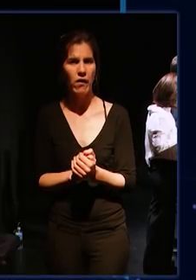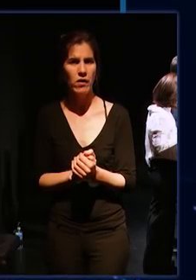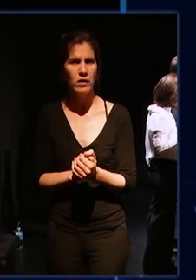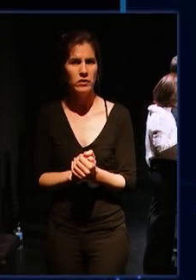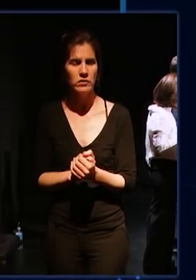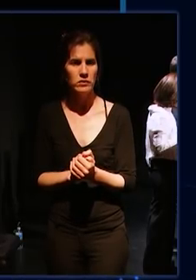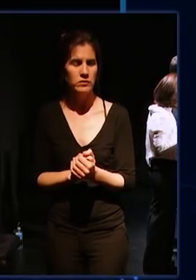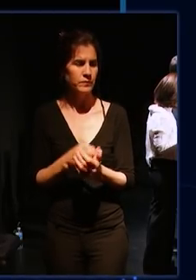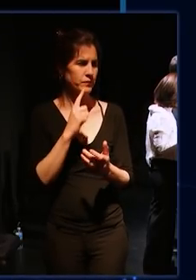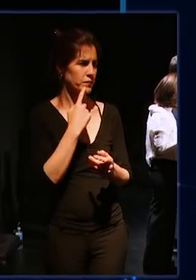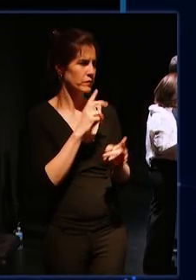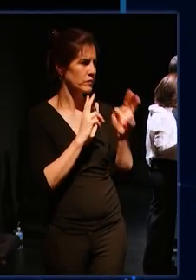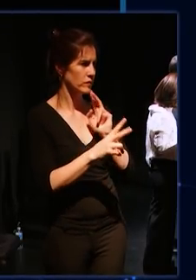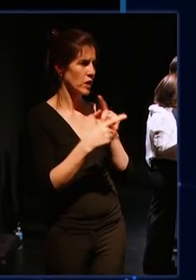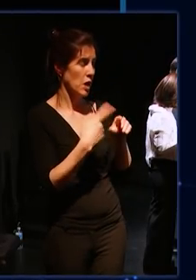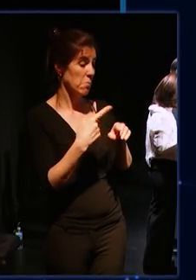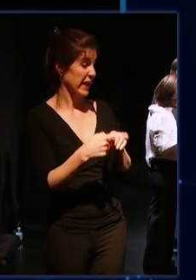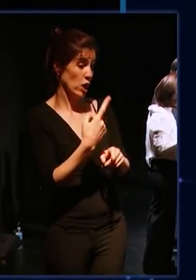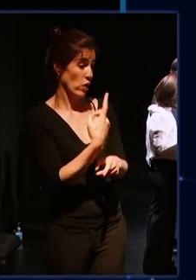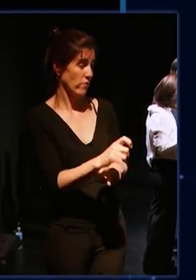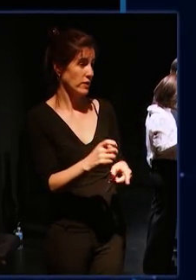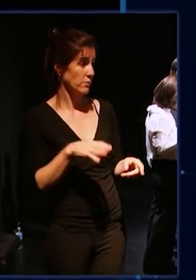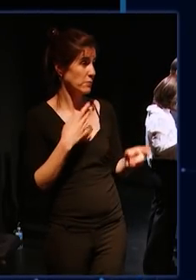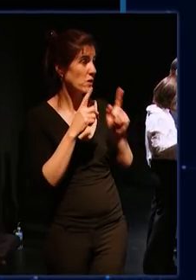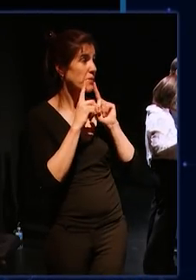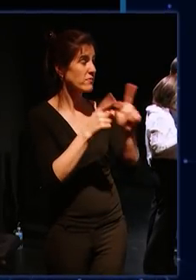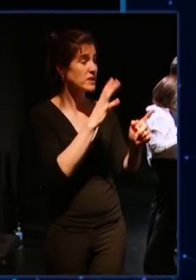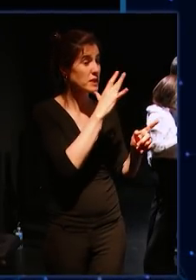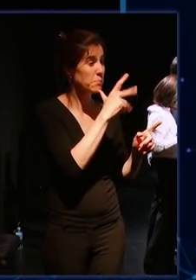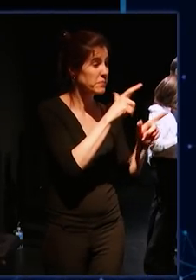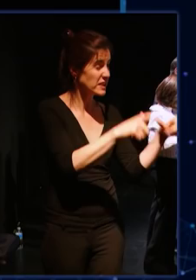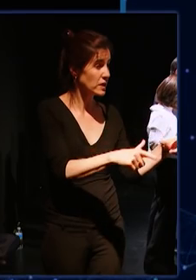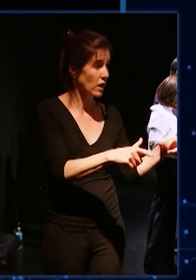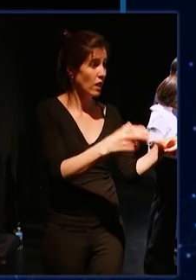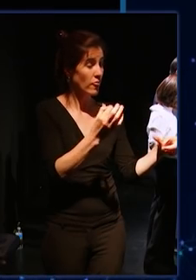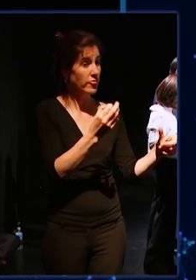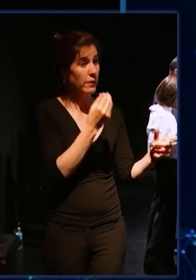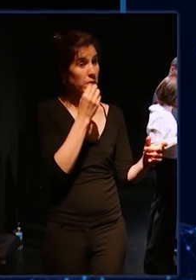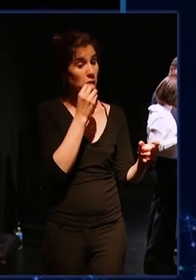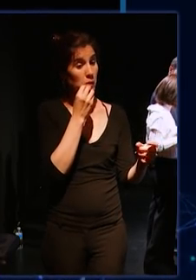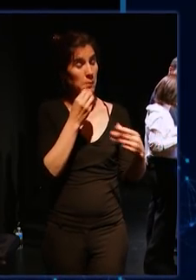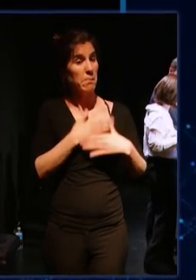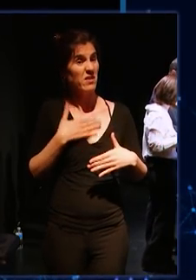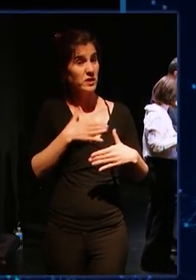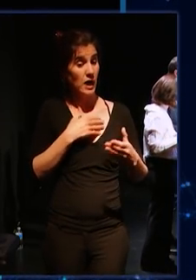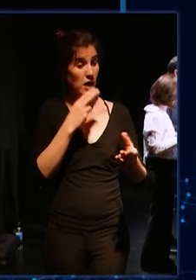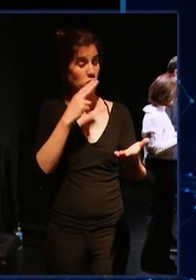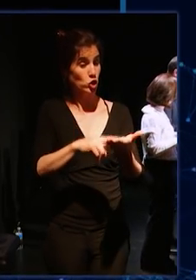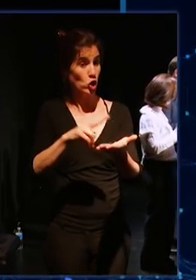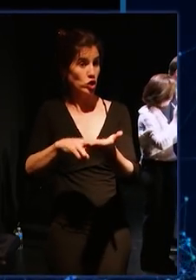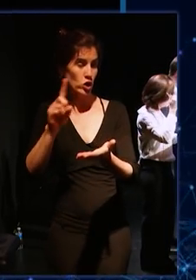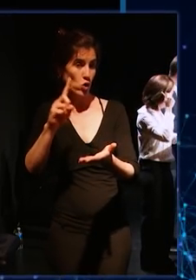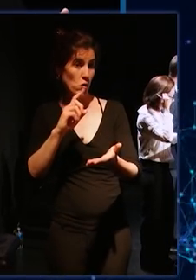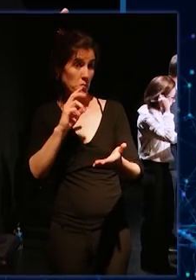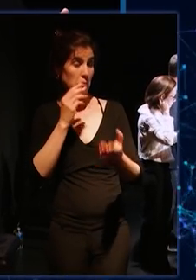Perquè no necessàriament el benefici que genera a la piscina ha de beneficiar el soci que va a banyar-se, sinó beneficia a les arques municipals